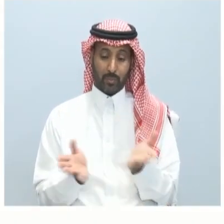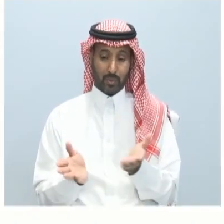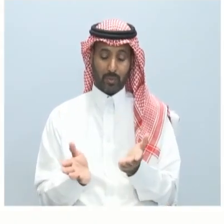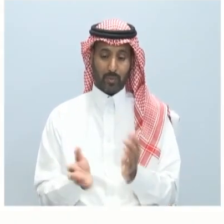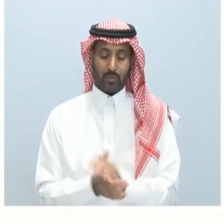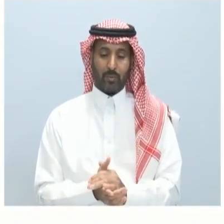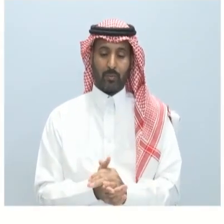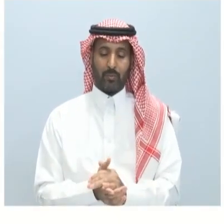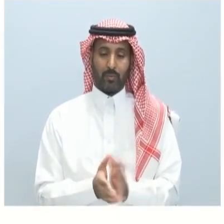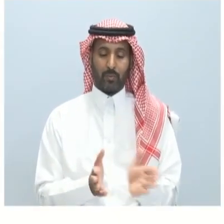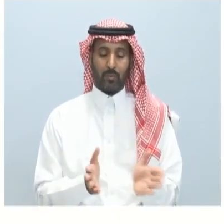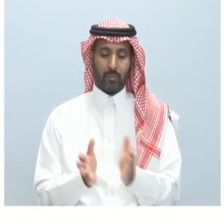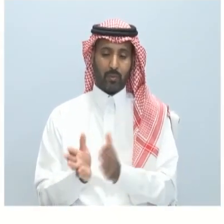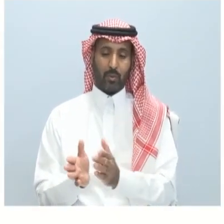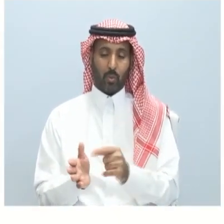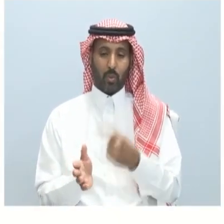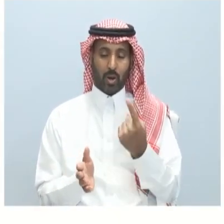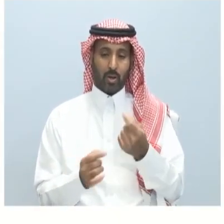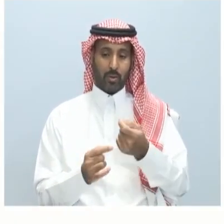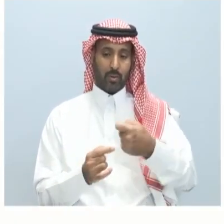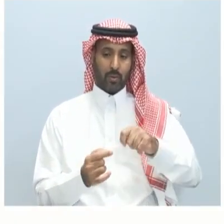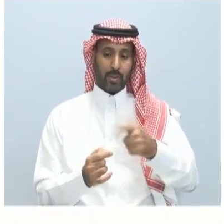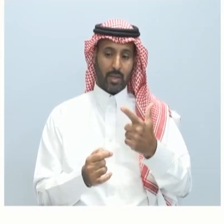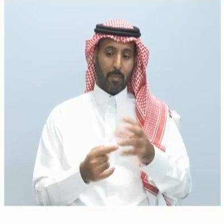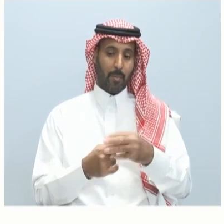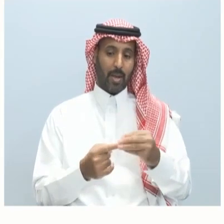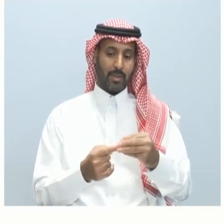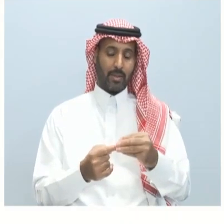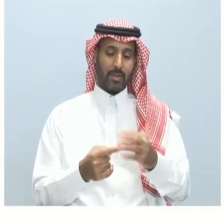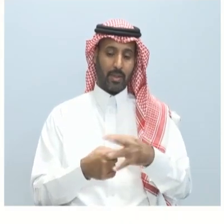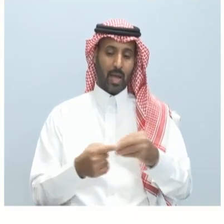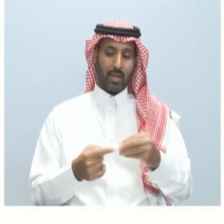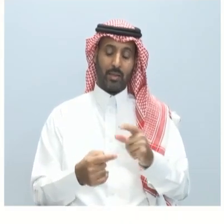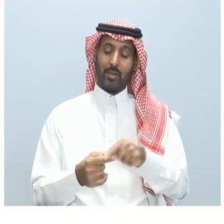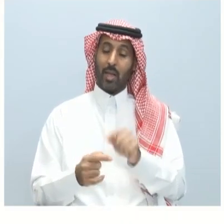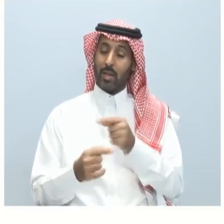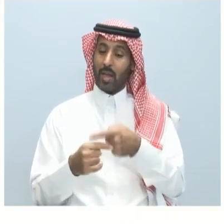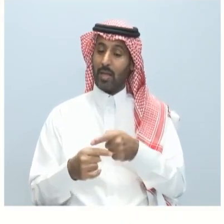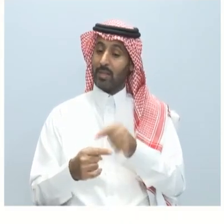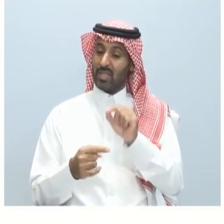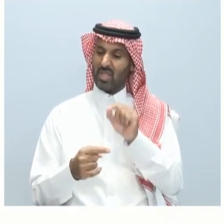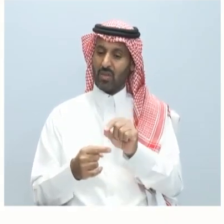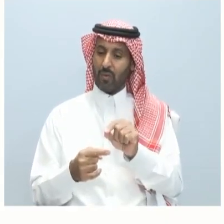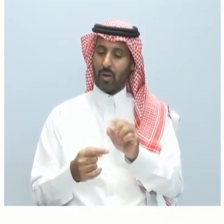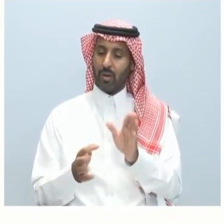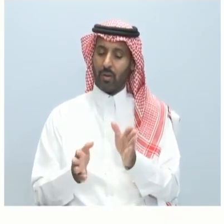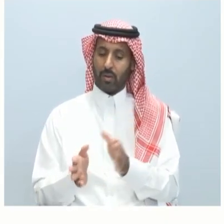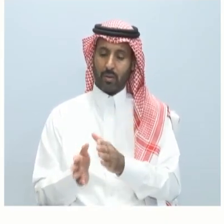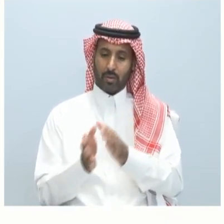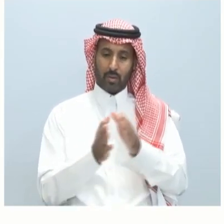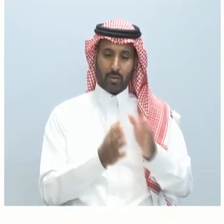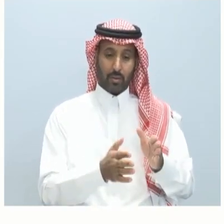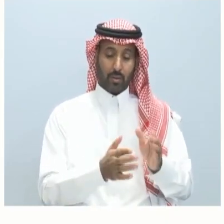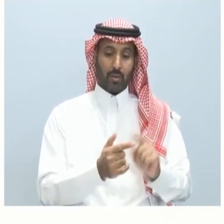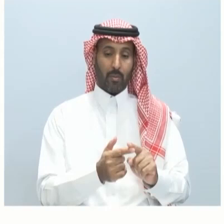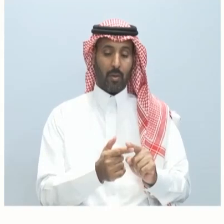هنا في الطرف الايمن 1.7 نطرح منها 1.7 صفر يتبقى لدي في الطرف الايمن ماذا يتبقى